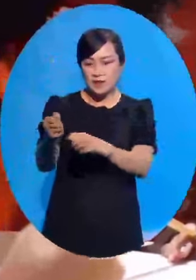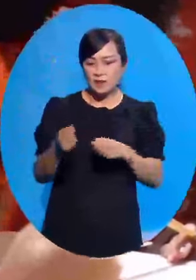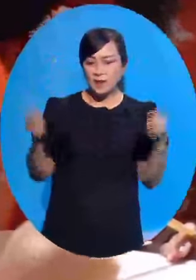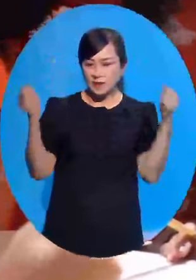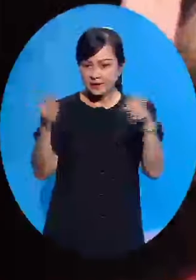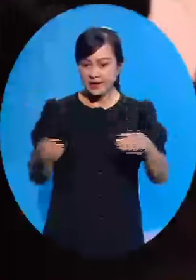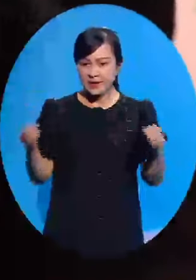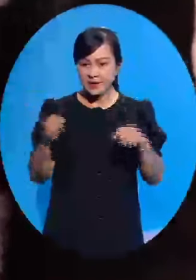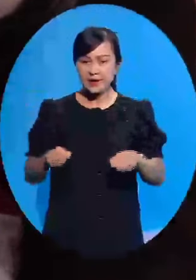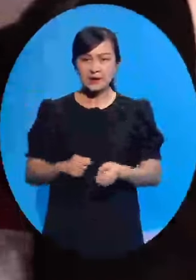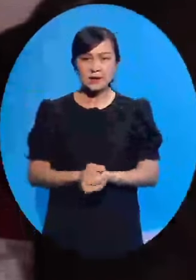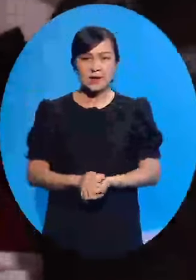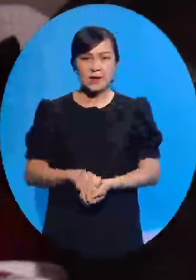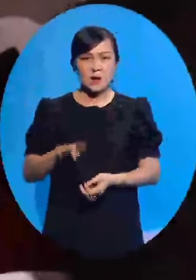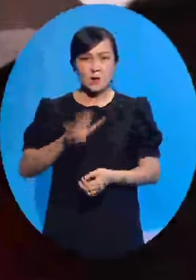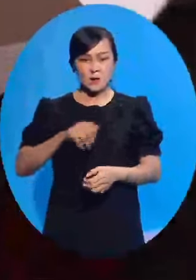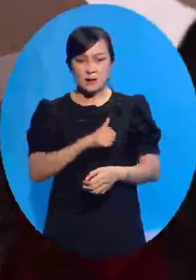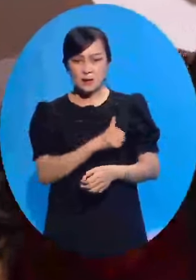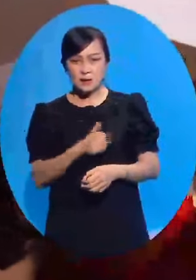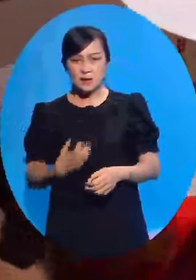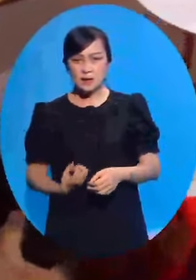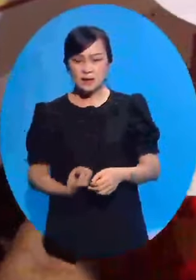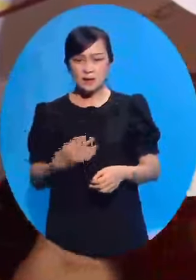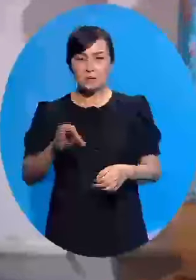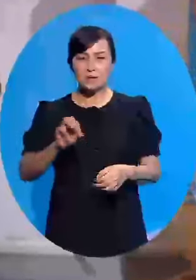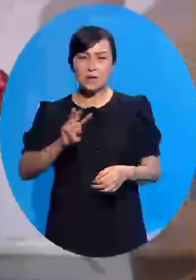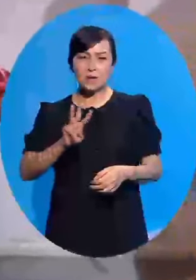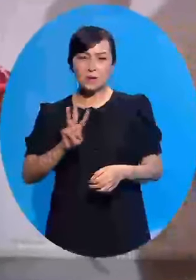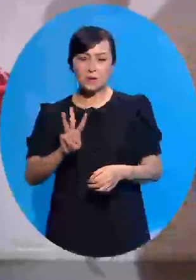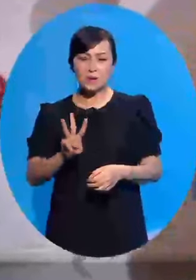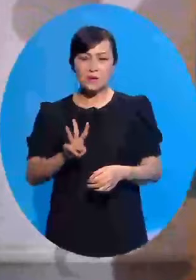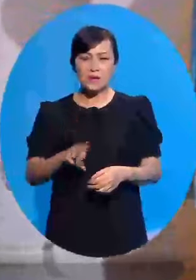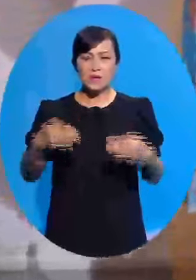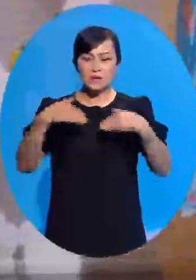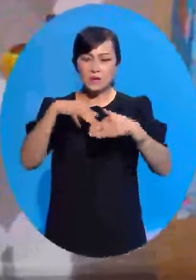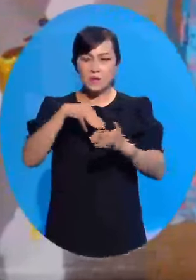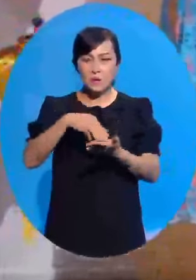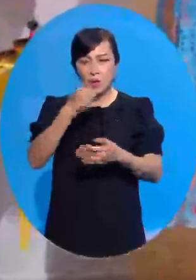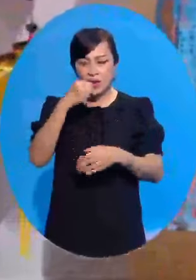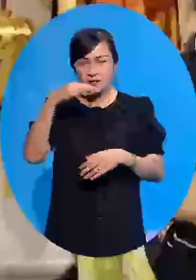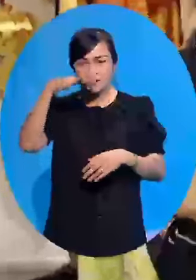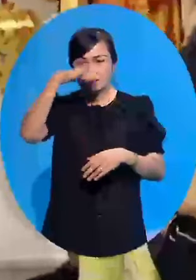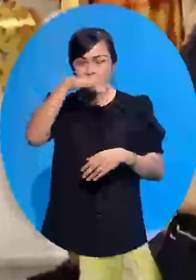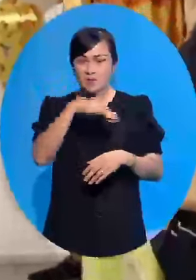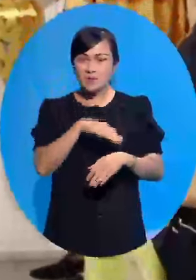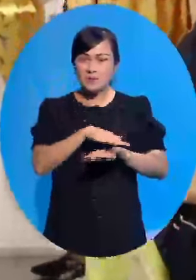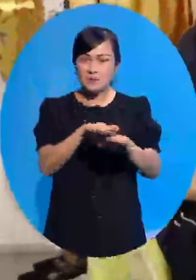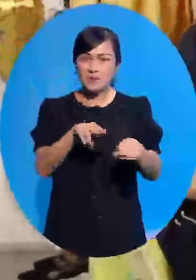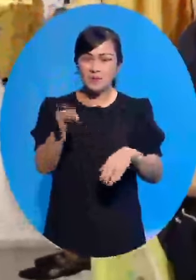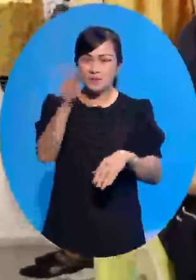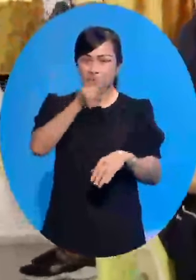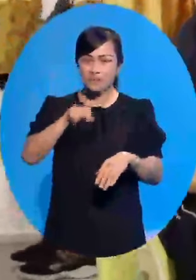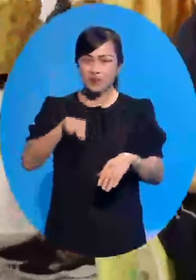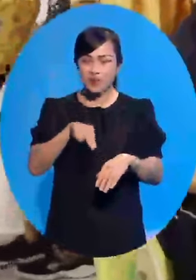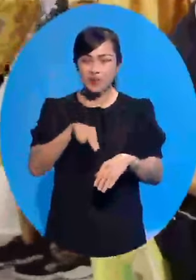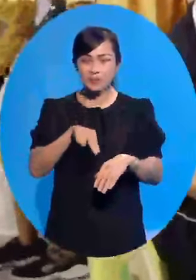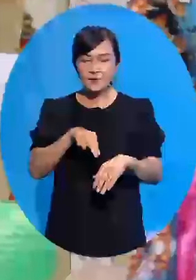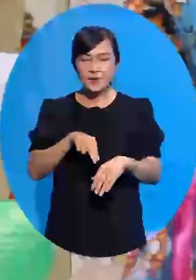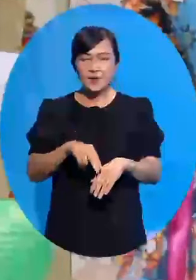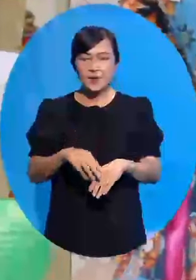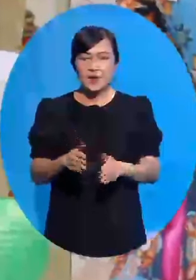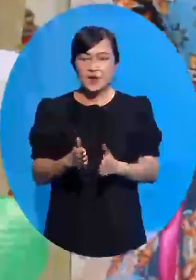dây. Dịp này, hơn 400 bà con đang sống ở Darwin còn được thưởng thức các món ăn với các hương vị vùng miền Việt Nam như heo quay bánh hỏi, xôi